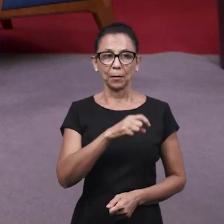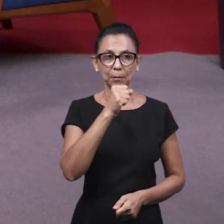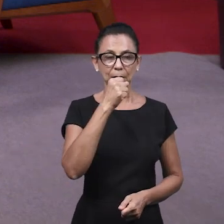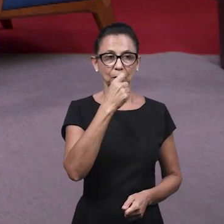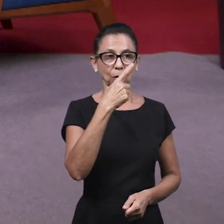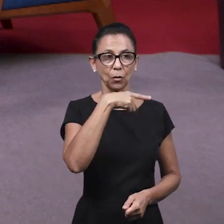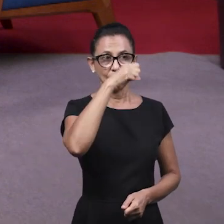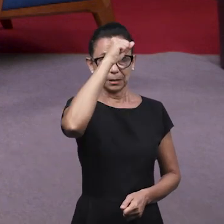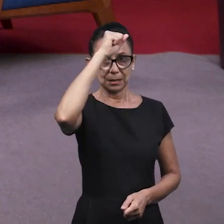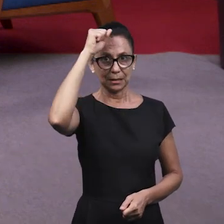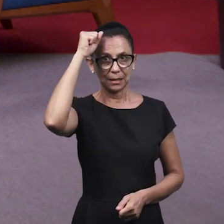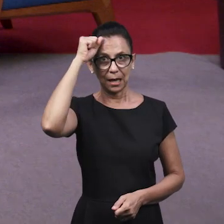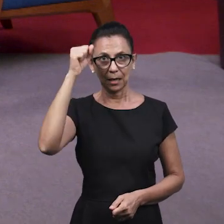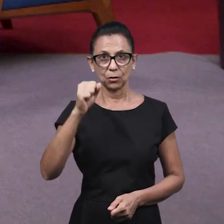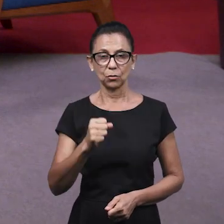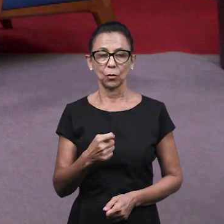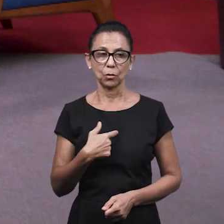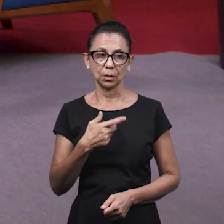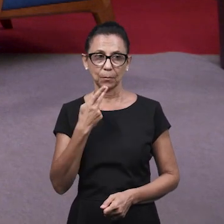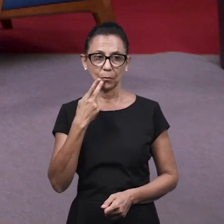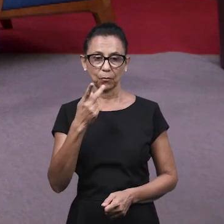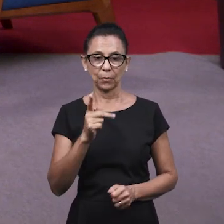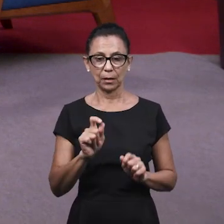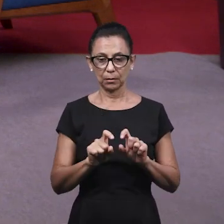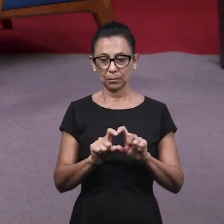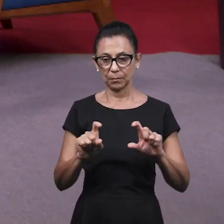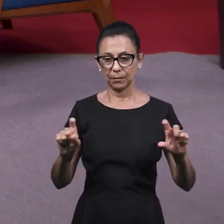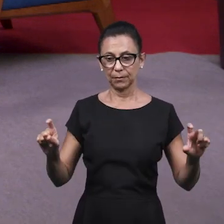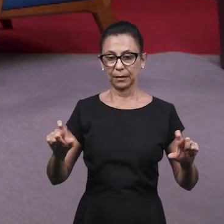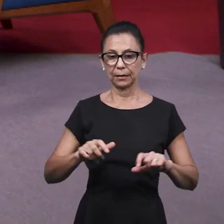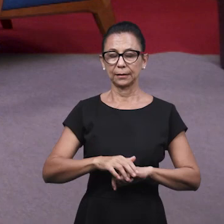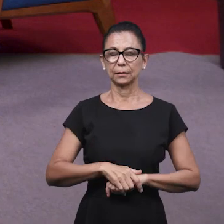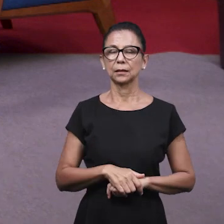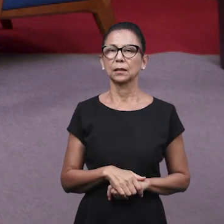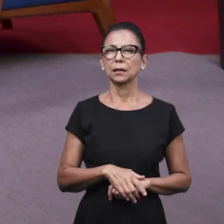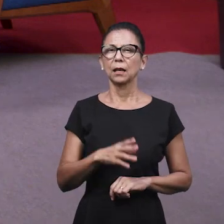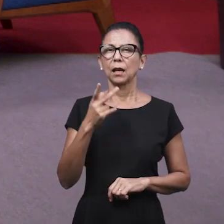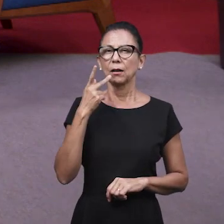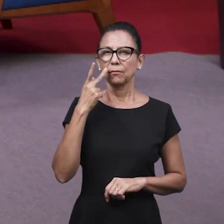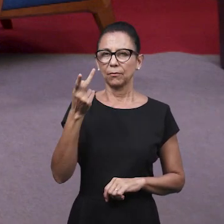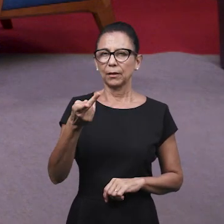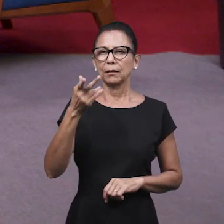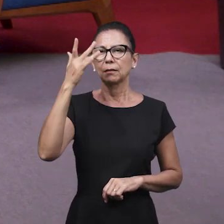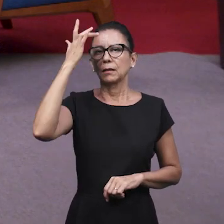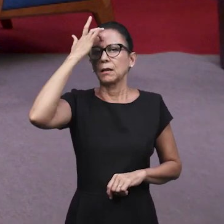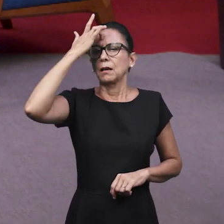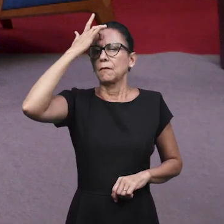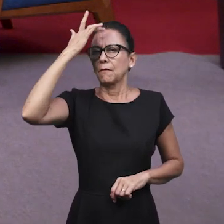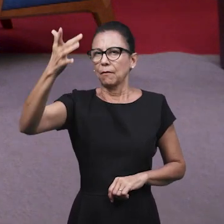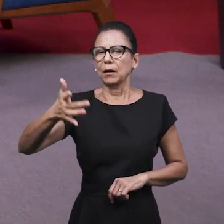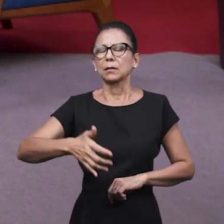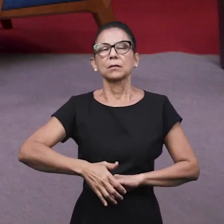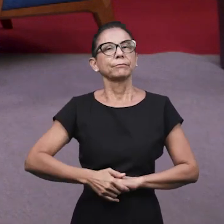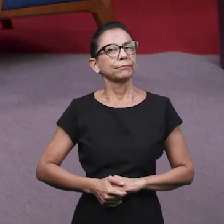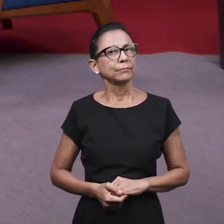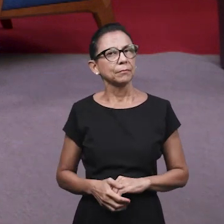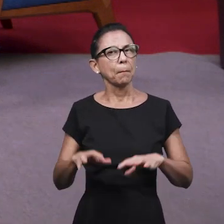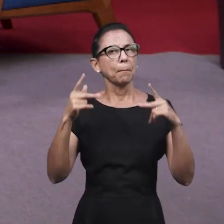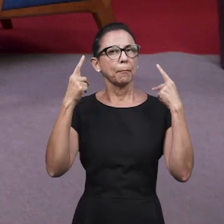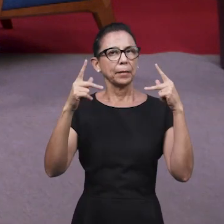Et j'ai toujours dit une phrase, c'est facile de dire, c'est facile de prêcher. Le difficile, c'est de